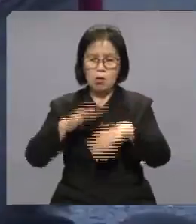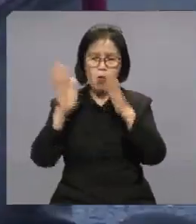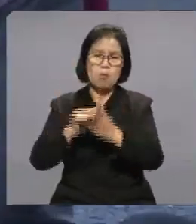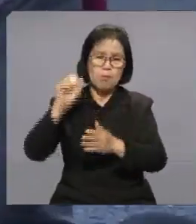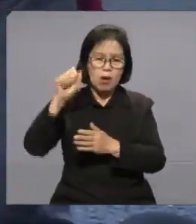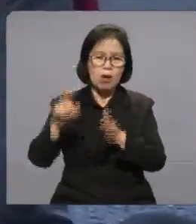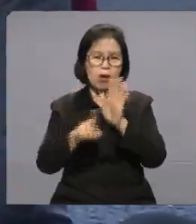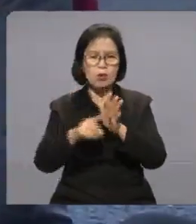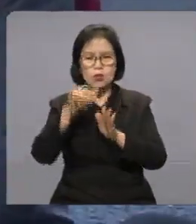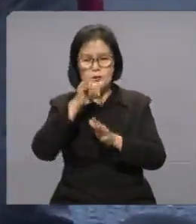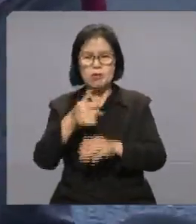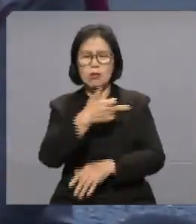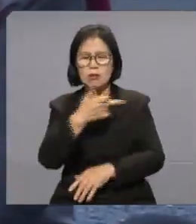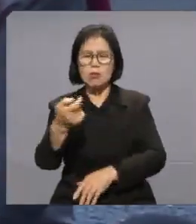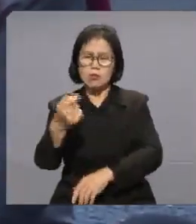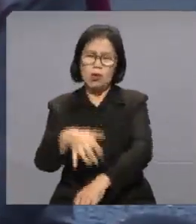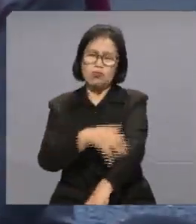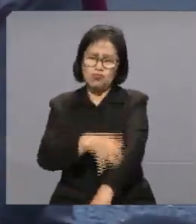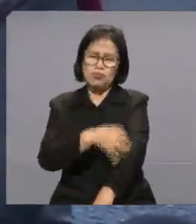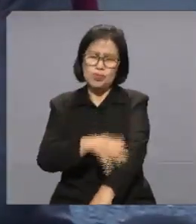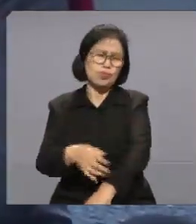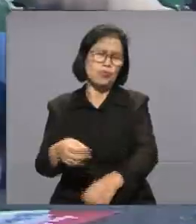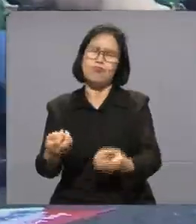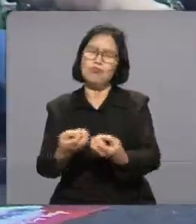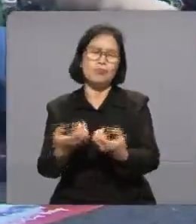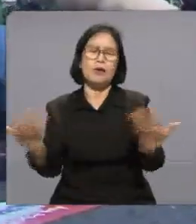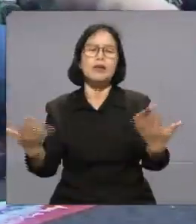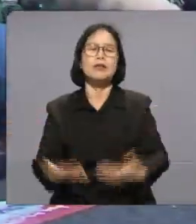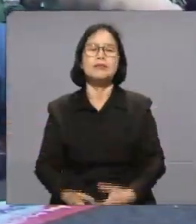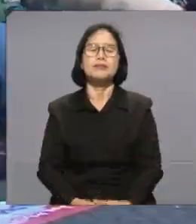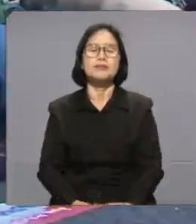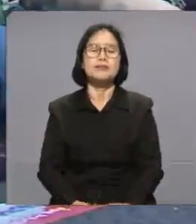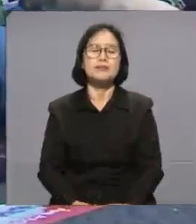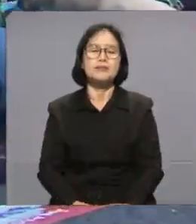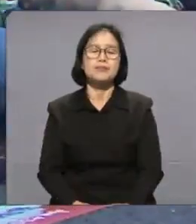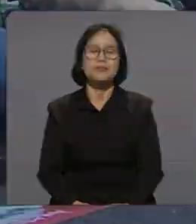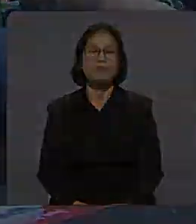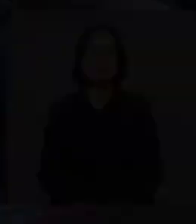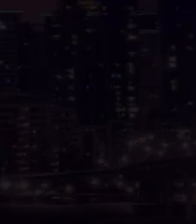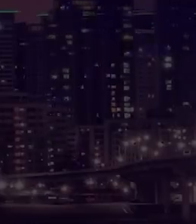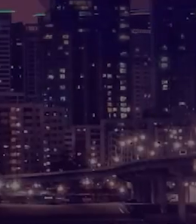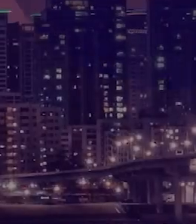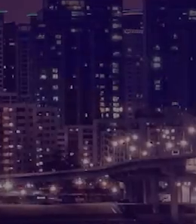예고돼 크고 작은 불편이 불가피해졌습니다. OBS 뉴스 백소민입니다.